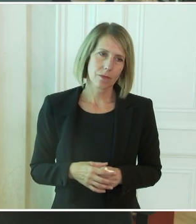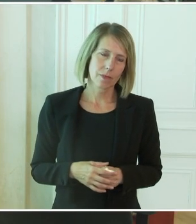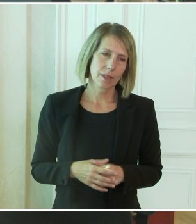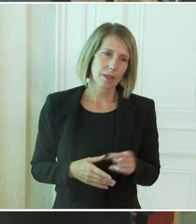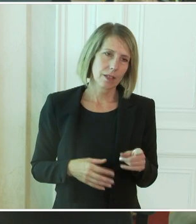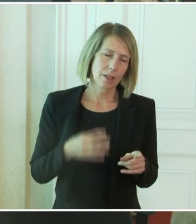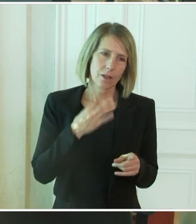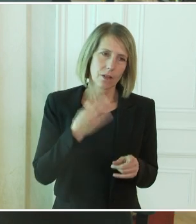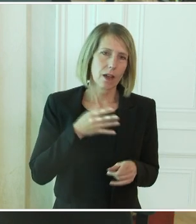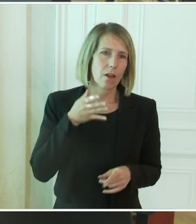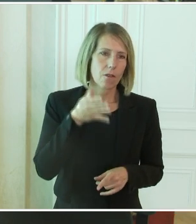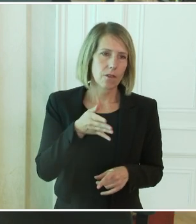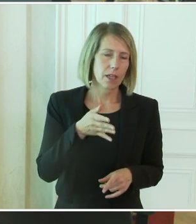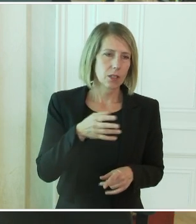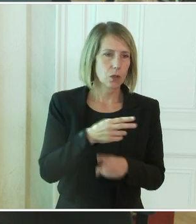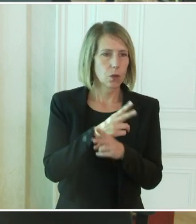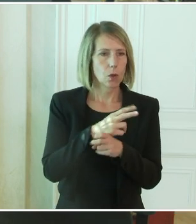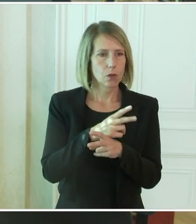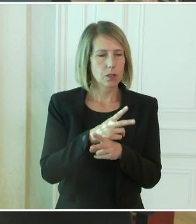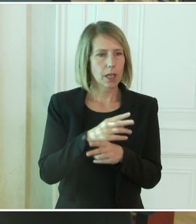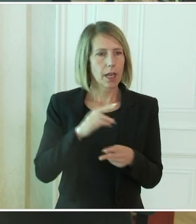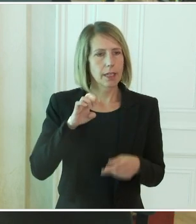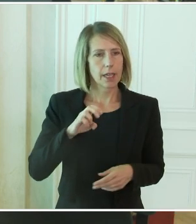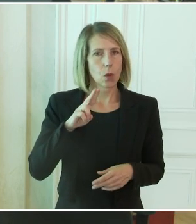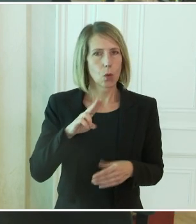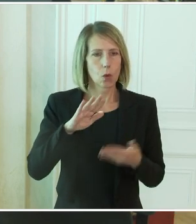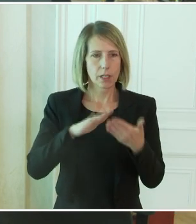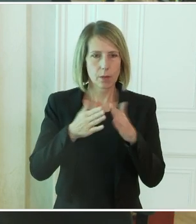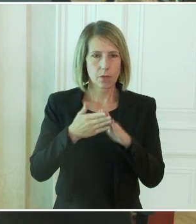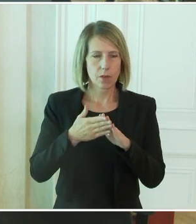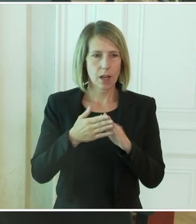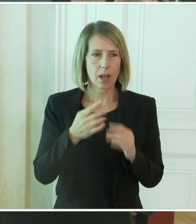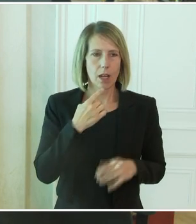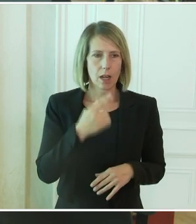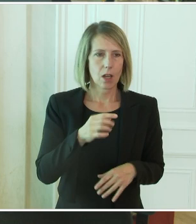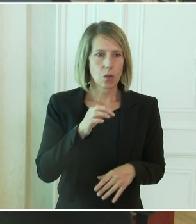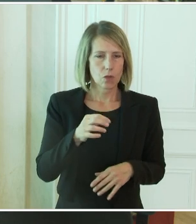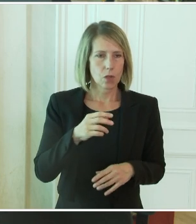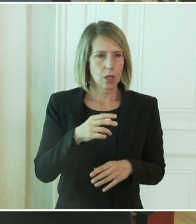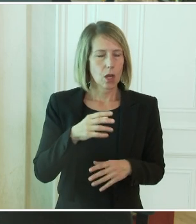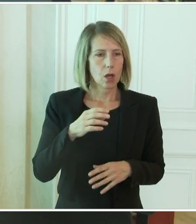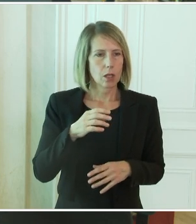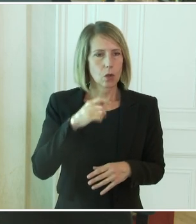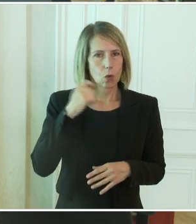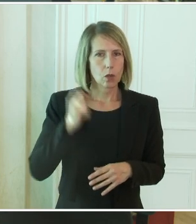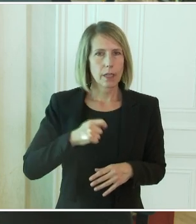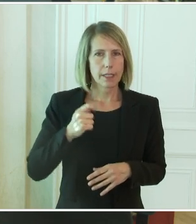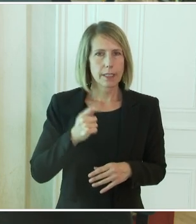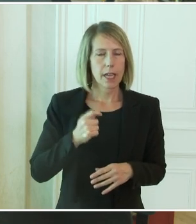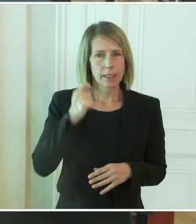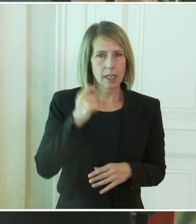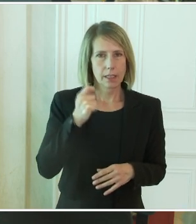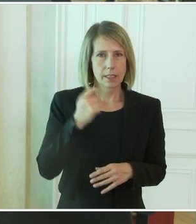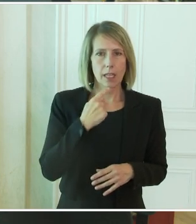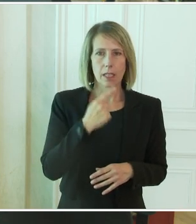bei EU-Gipfel im Juli die Gewährung des Kandidatenstatus für die Ukraine unterstützen? Und